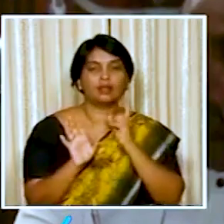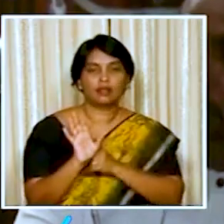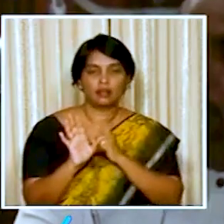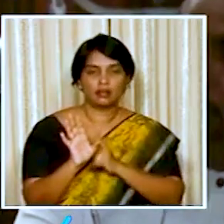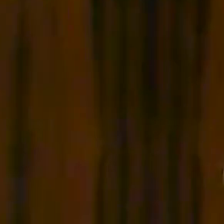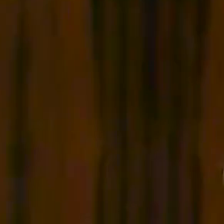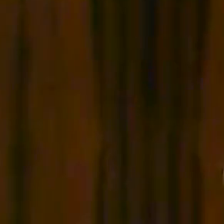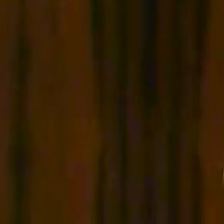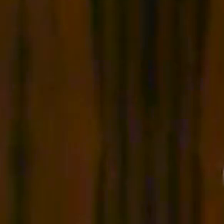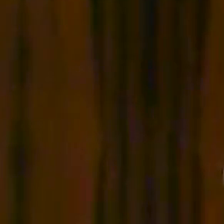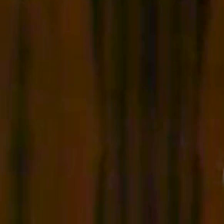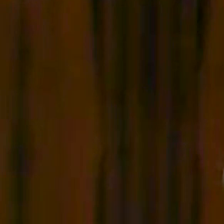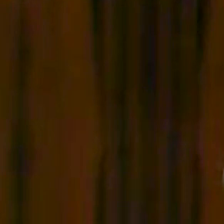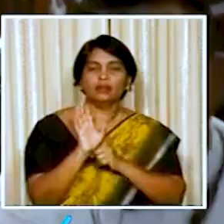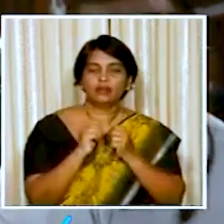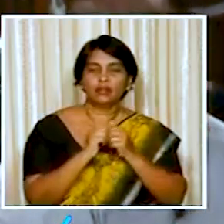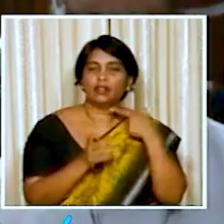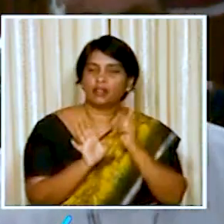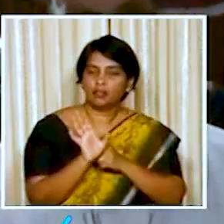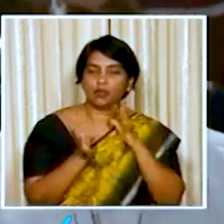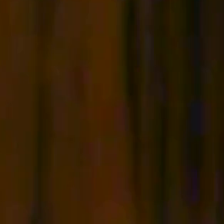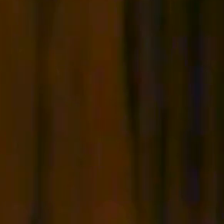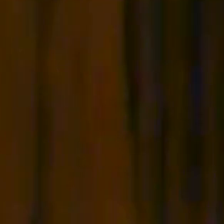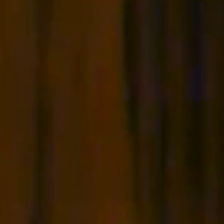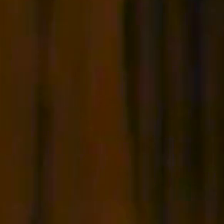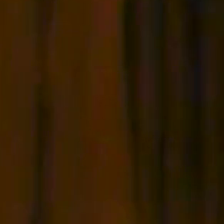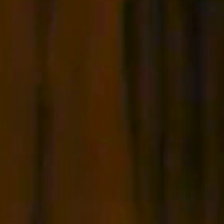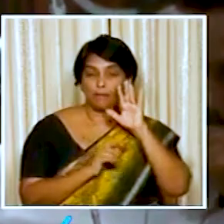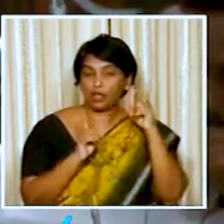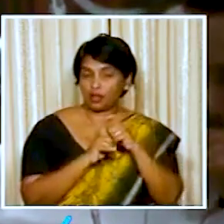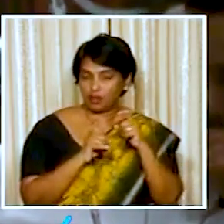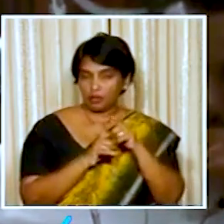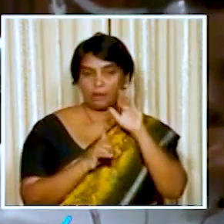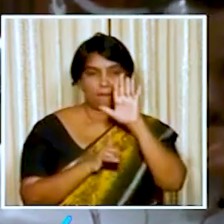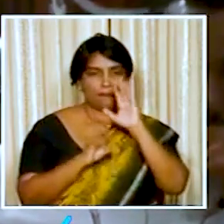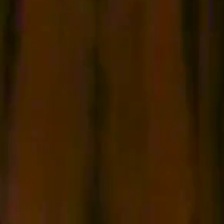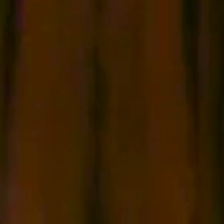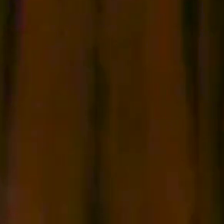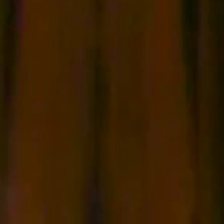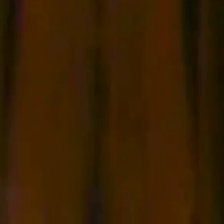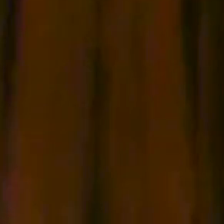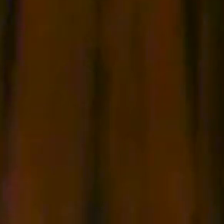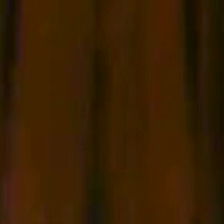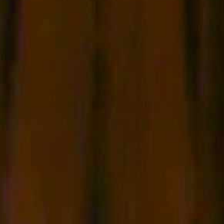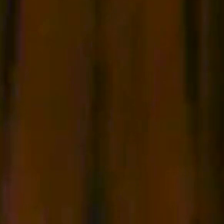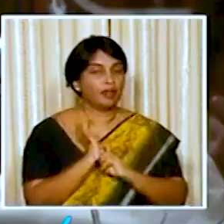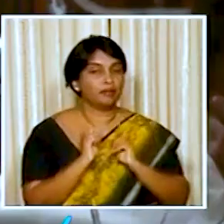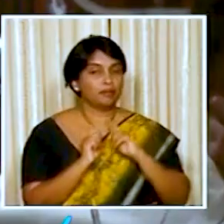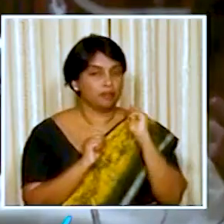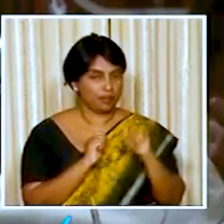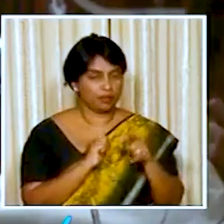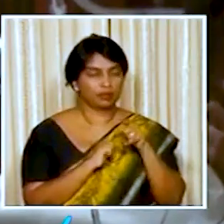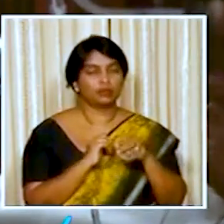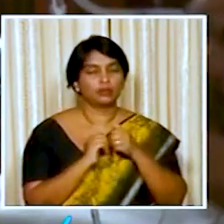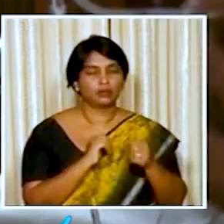හමුදාවත් එක්ක තමාෂා හැමදාම මොකක් හරි උත්සවයක් වියදම් අඩු කරලා තියනවද මේක ආධාරයක් නෙවෙයි 105 කියලා අධිපෝලික 105ක අධික පොලියට ලැබෙන නායක